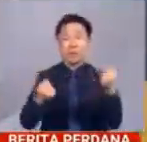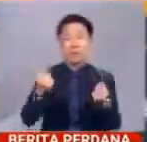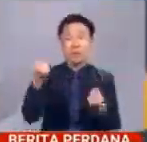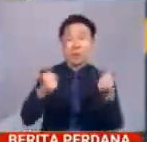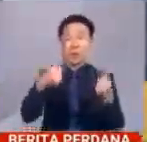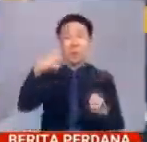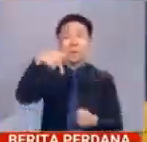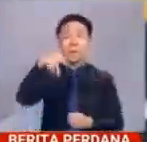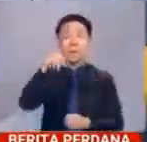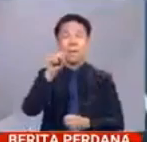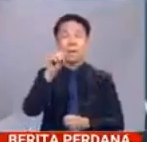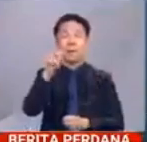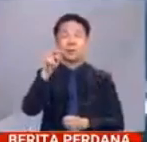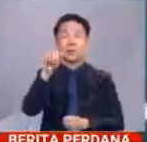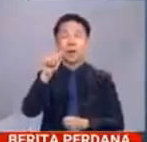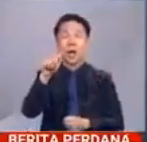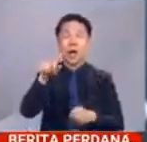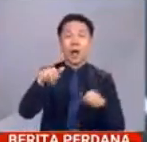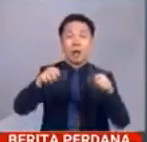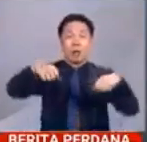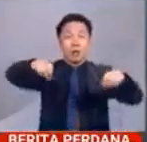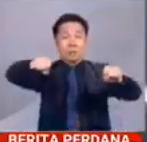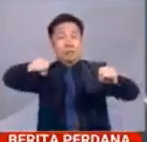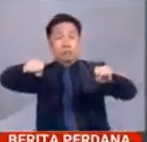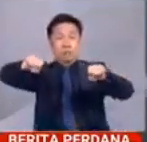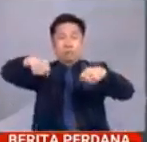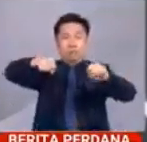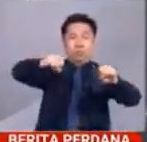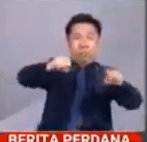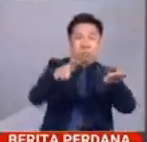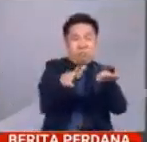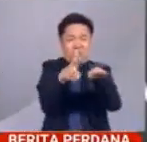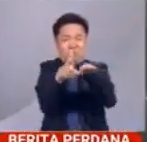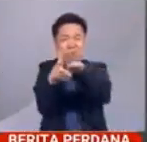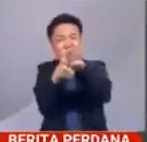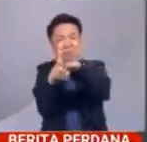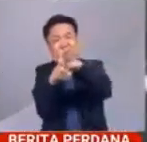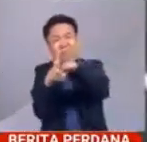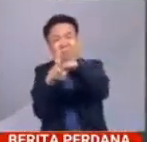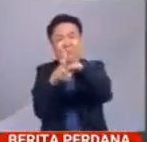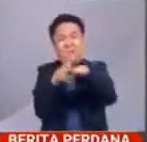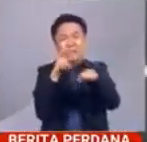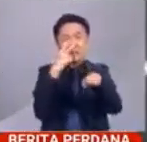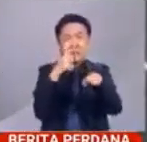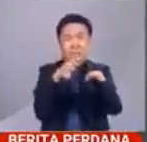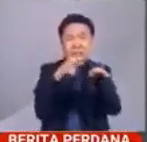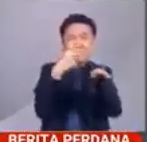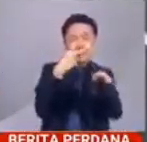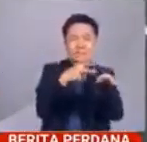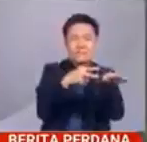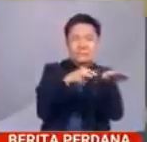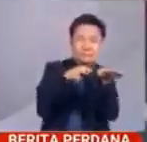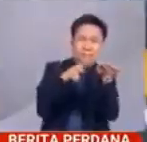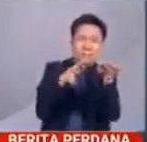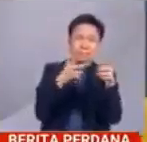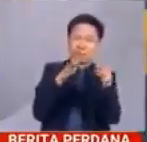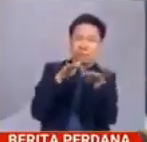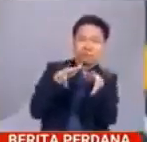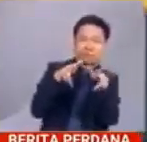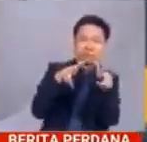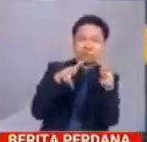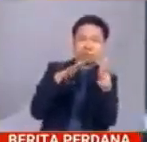persona menghimpit seorang penunggang motosikal dengan sengaja. Tindakan pemandu biadab itu menyebabkan penunggang